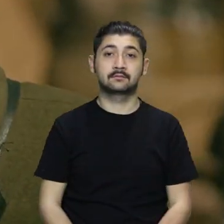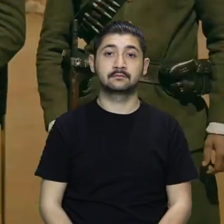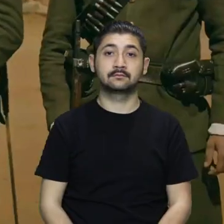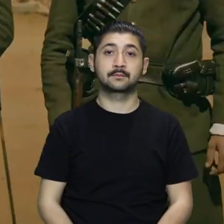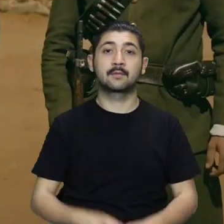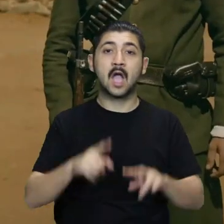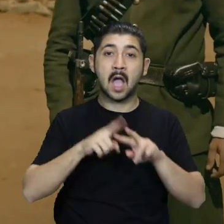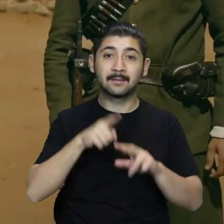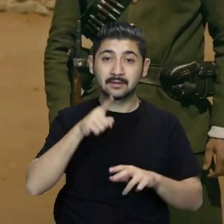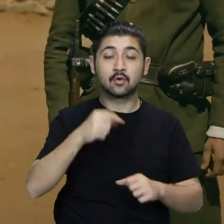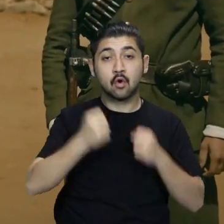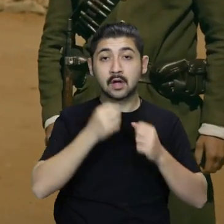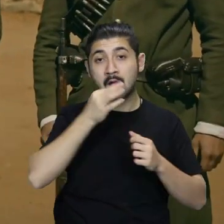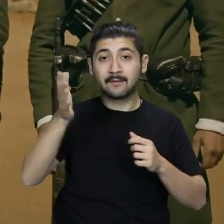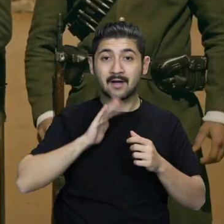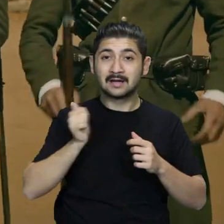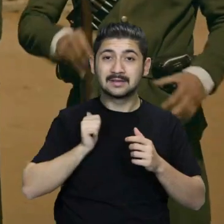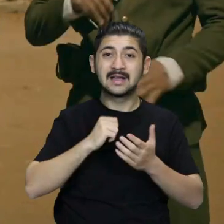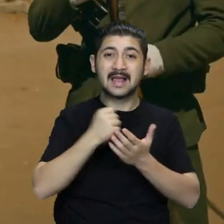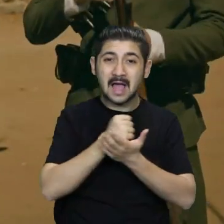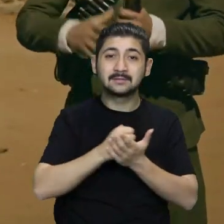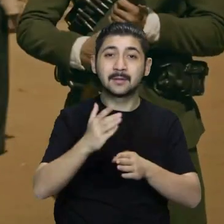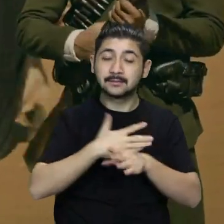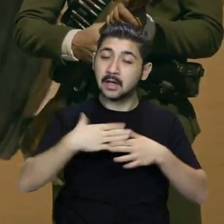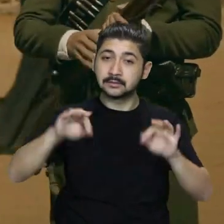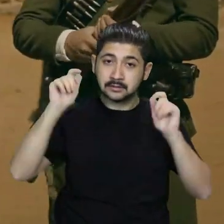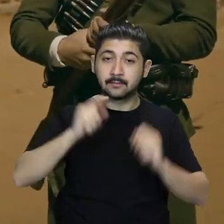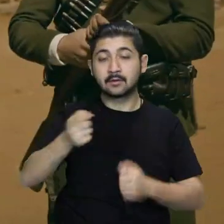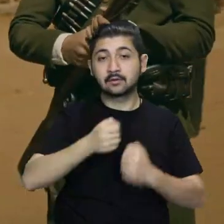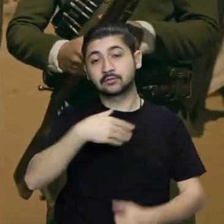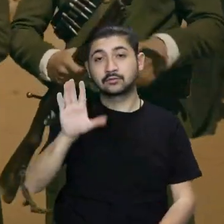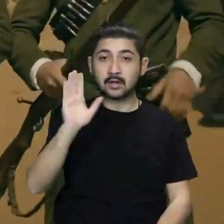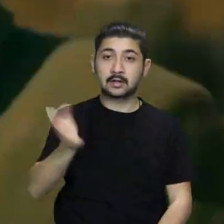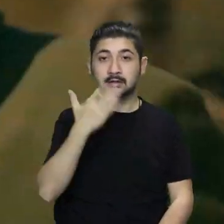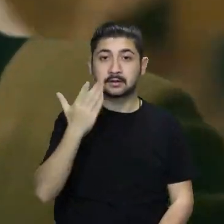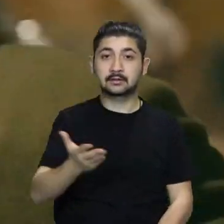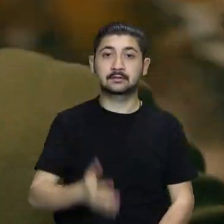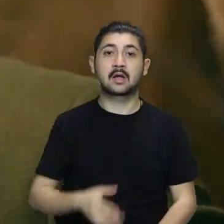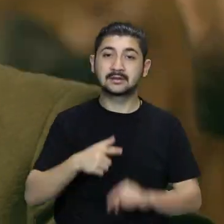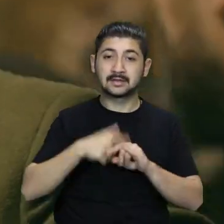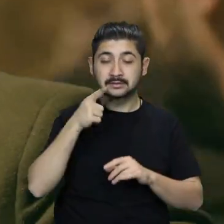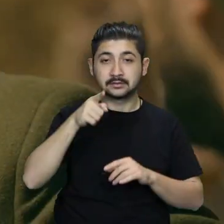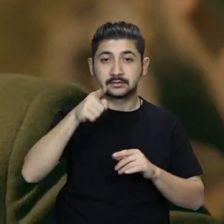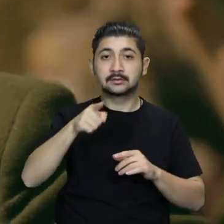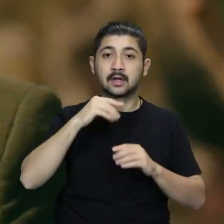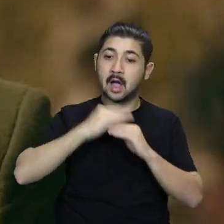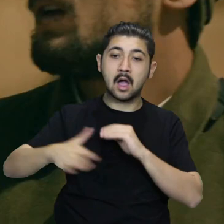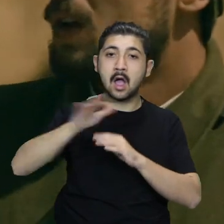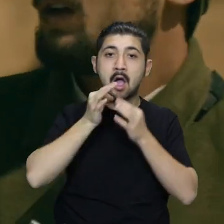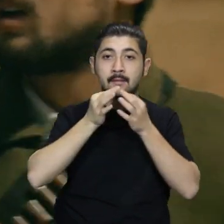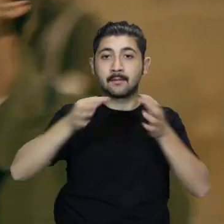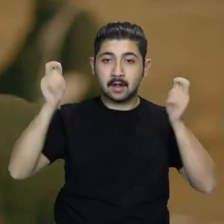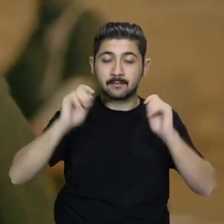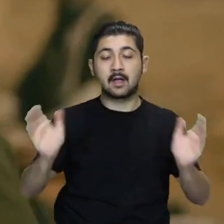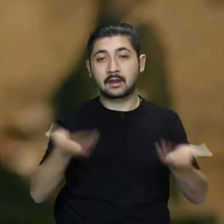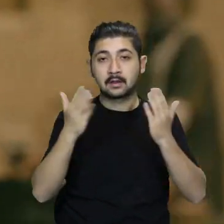Ahmet, Ahmet Revel'e koş. Ne kadar ilaç malzeme varsa hazır et. Haydi. Hasan, siz de halka haberdar edin.